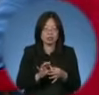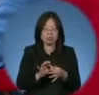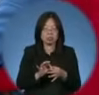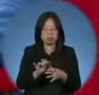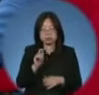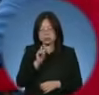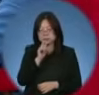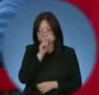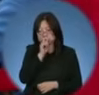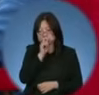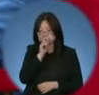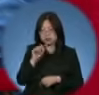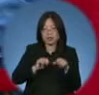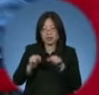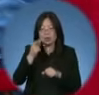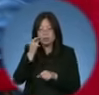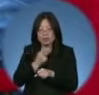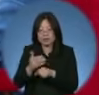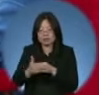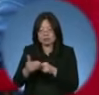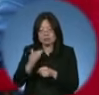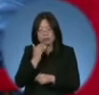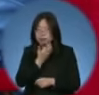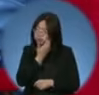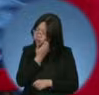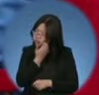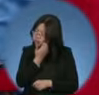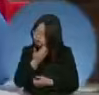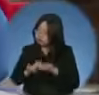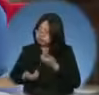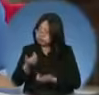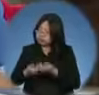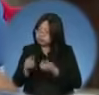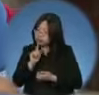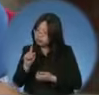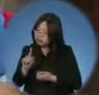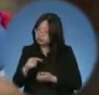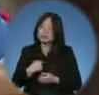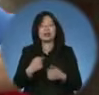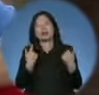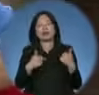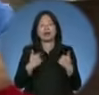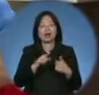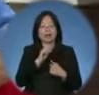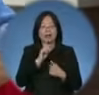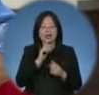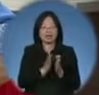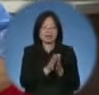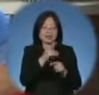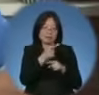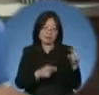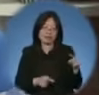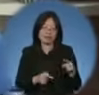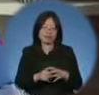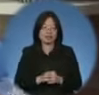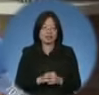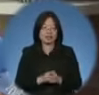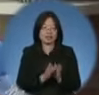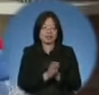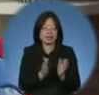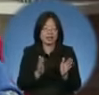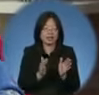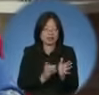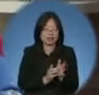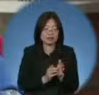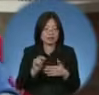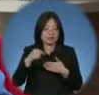때문에 쑥스럽고 멋쩍어서 뭐 이러잖아요, 다들. 제가 항상 얘기하는 게 시작이 반이다. 일단